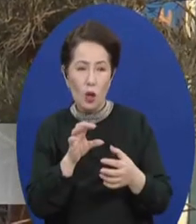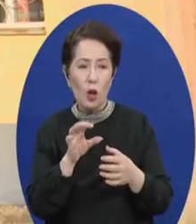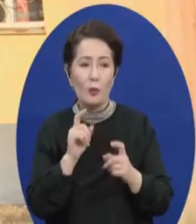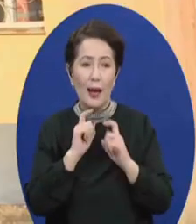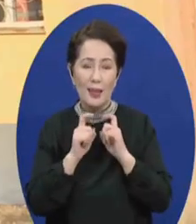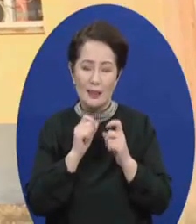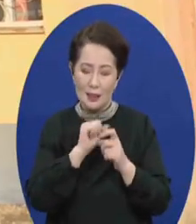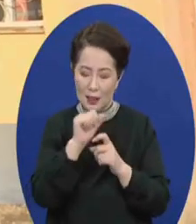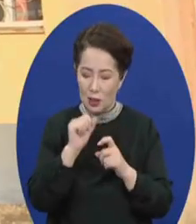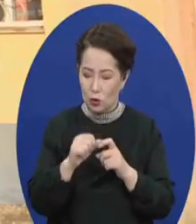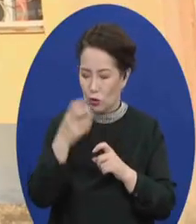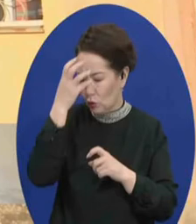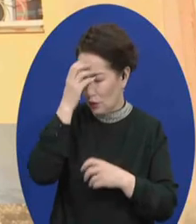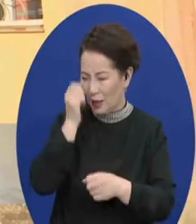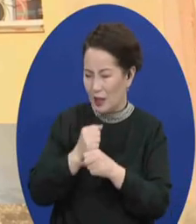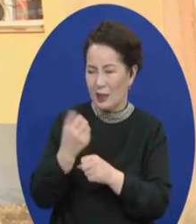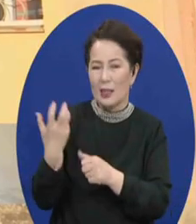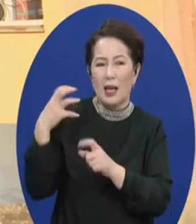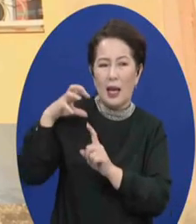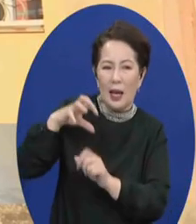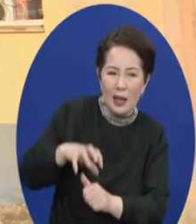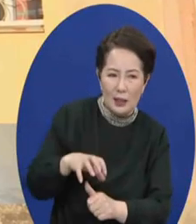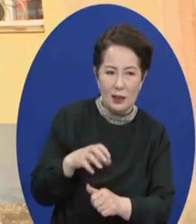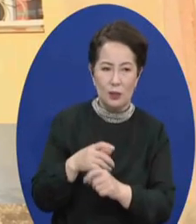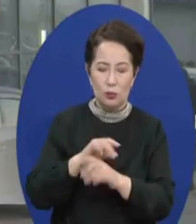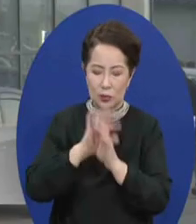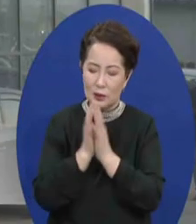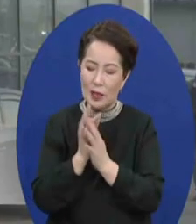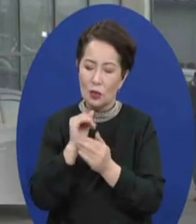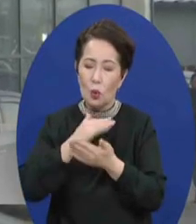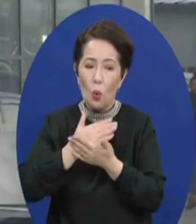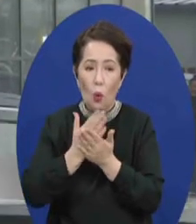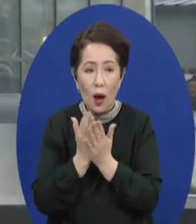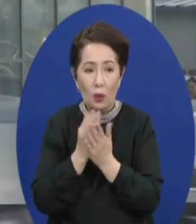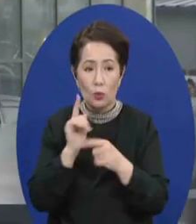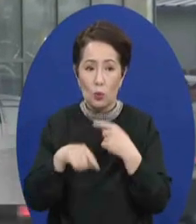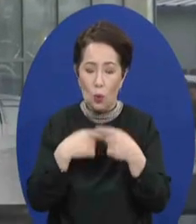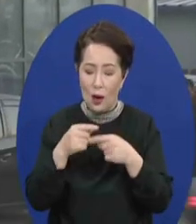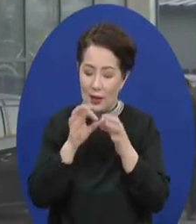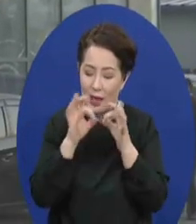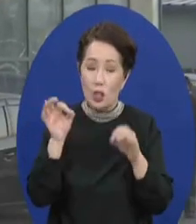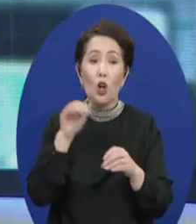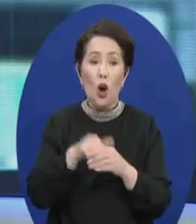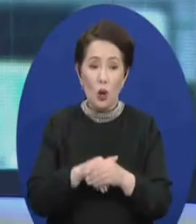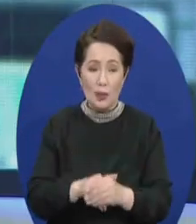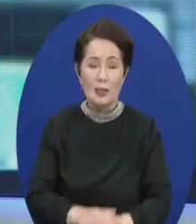асуудлууд, төрийн албаагчийн ажлын ачаалал зэргийг хэрхэн хуваарлах талаар нарийн тусгаж өгчээ.